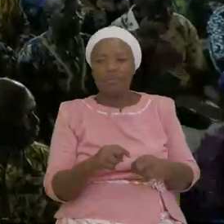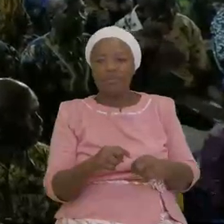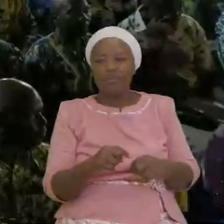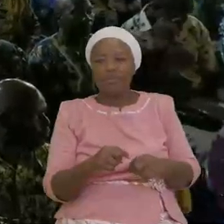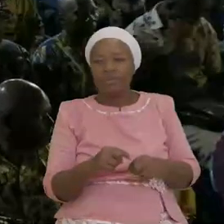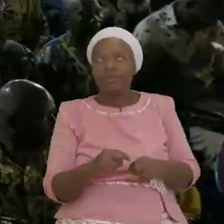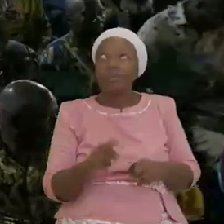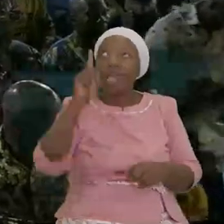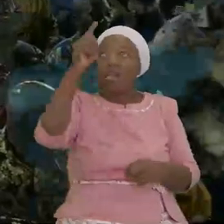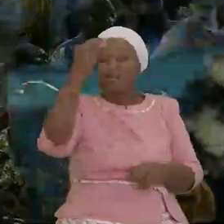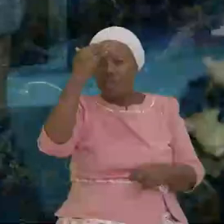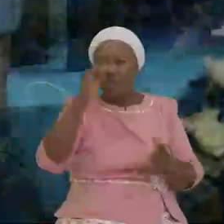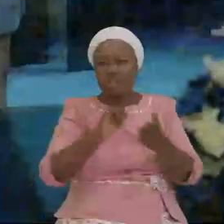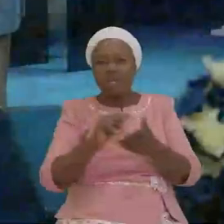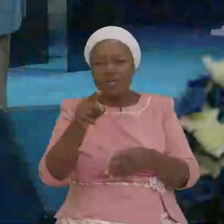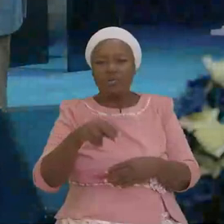arrivés.